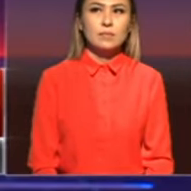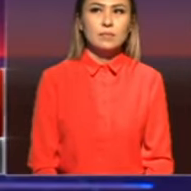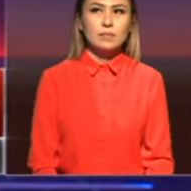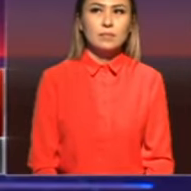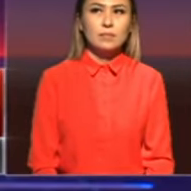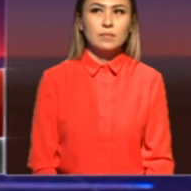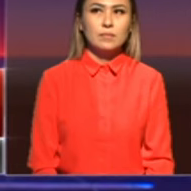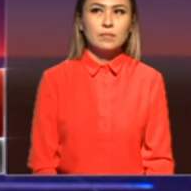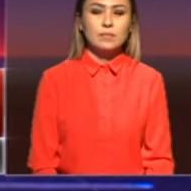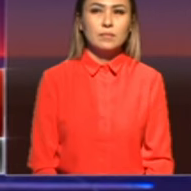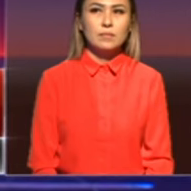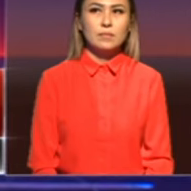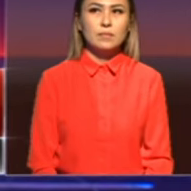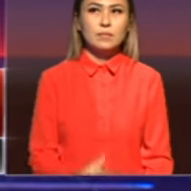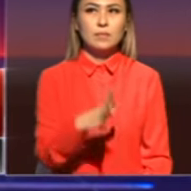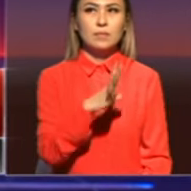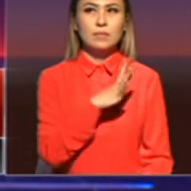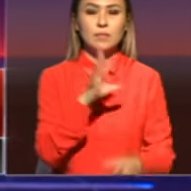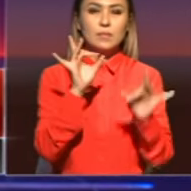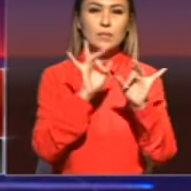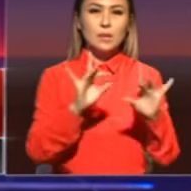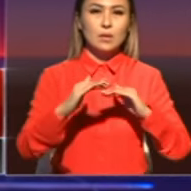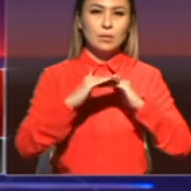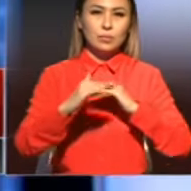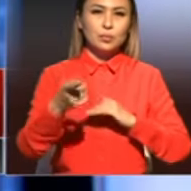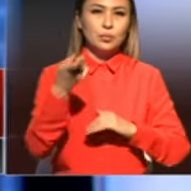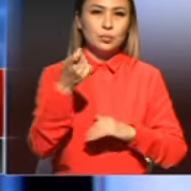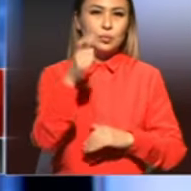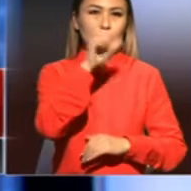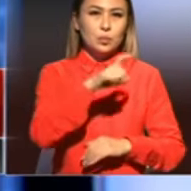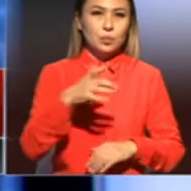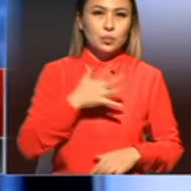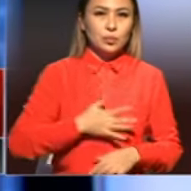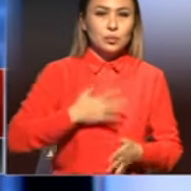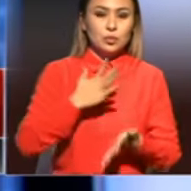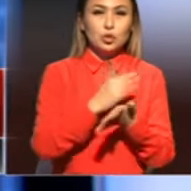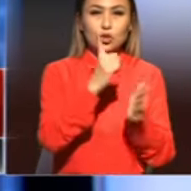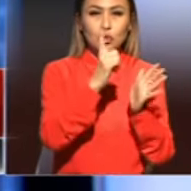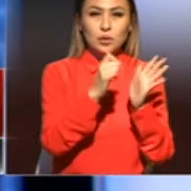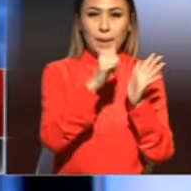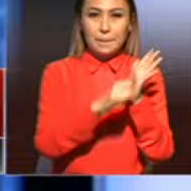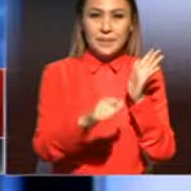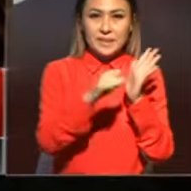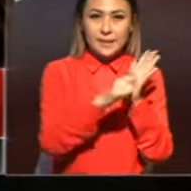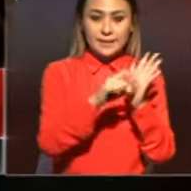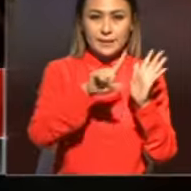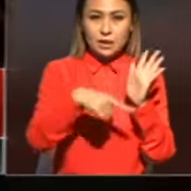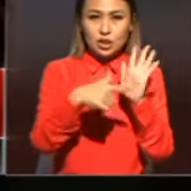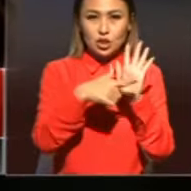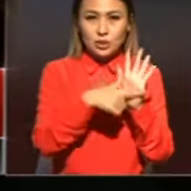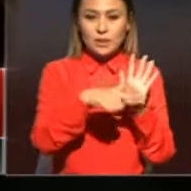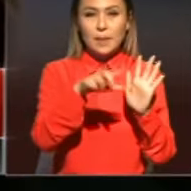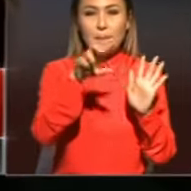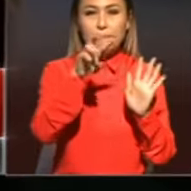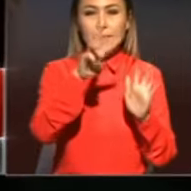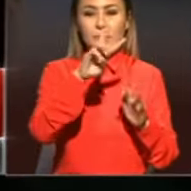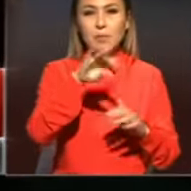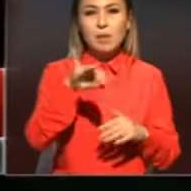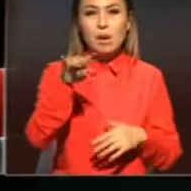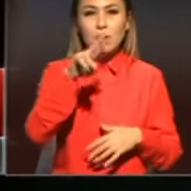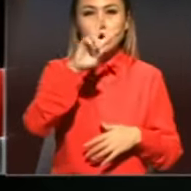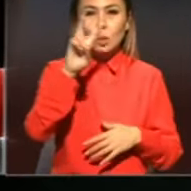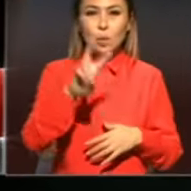Нау, жаңа айттық қой, елде алаңдаушылық бар деп, 166.7 миллиард доллар. Бұл аз ба, көп пе?